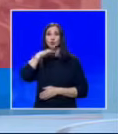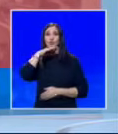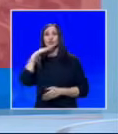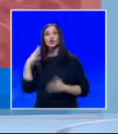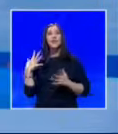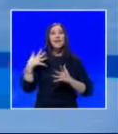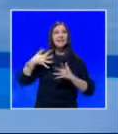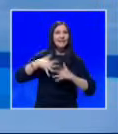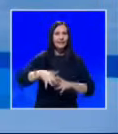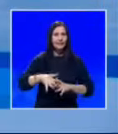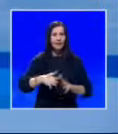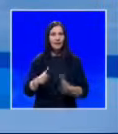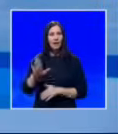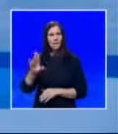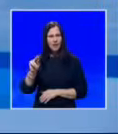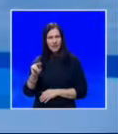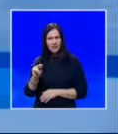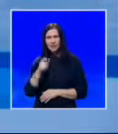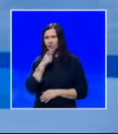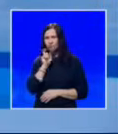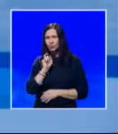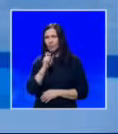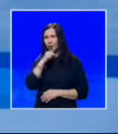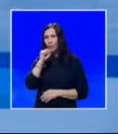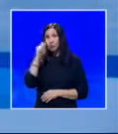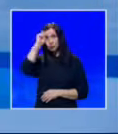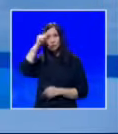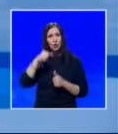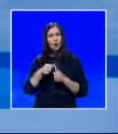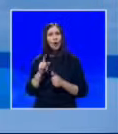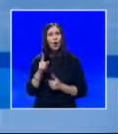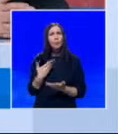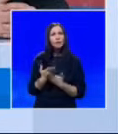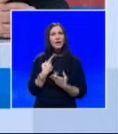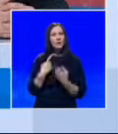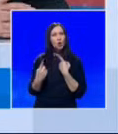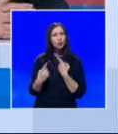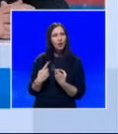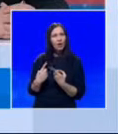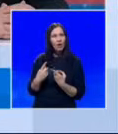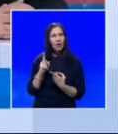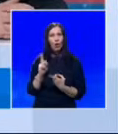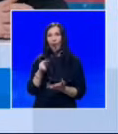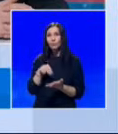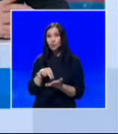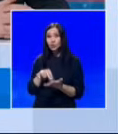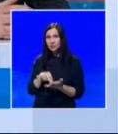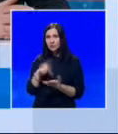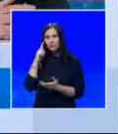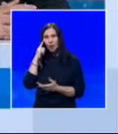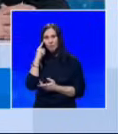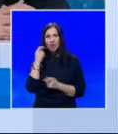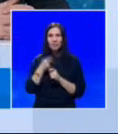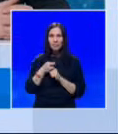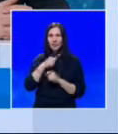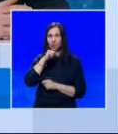интегритет. Само че вие споменахте думата компромис, господин Любенов. Кой постави условията? Кой е в позицията да се съобразява и